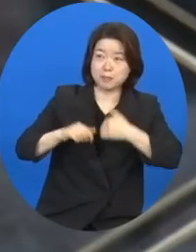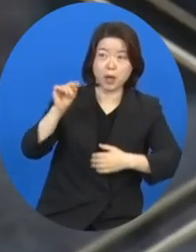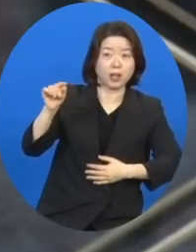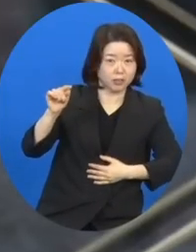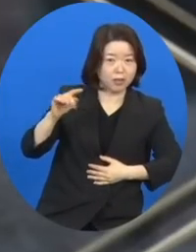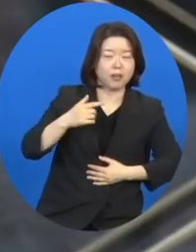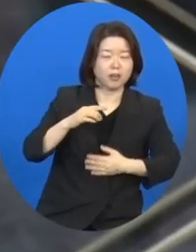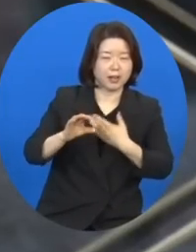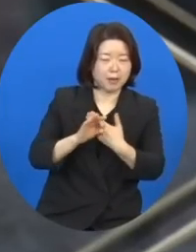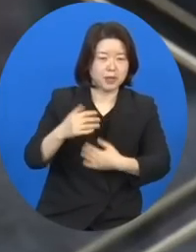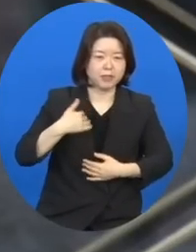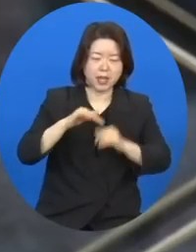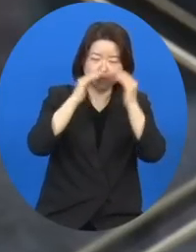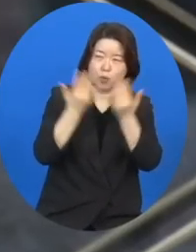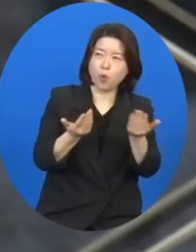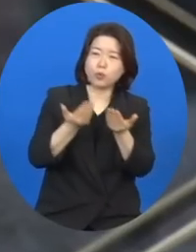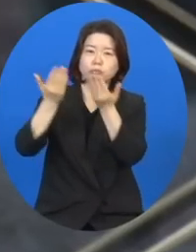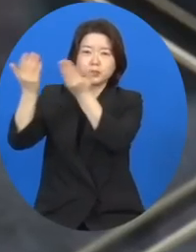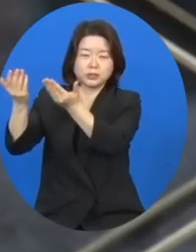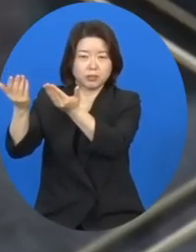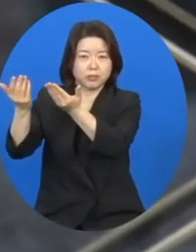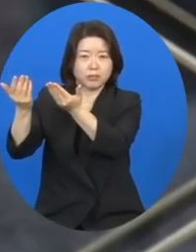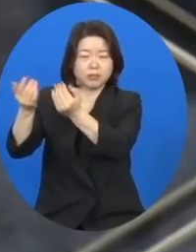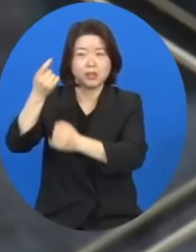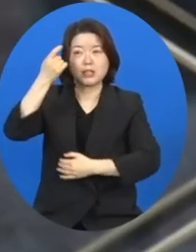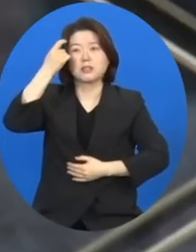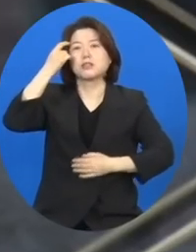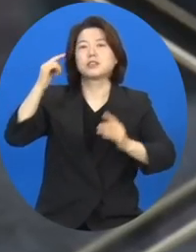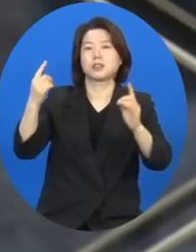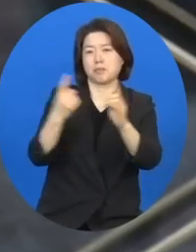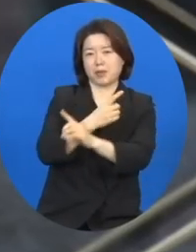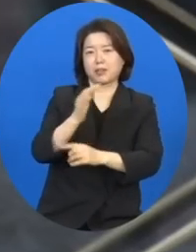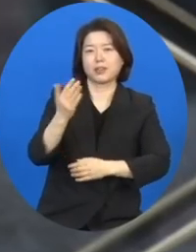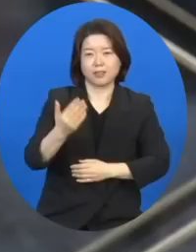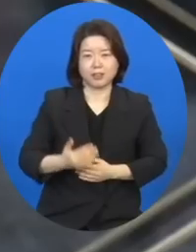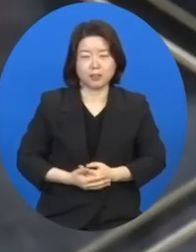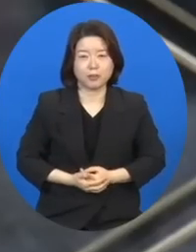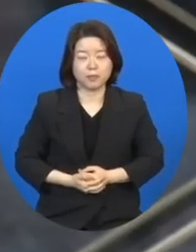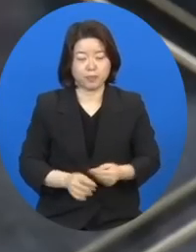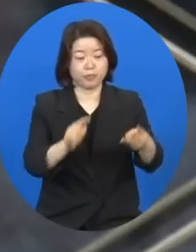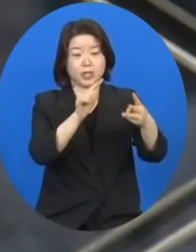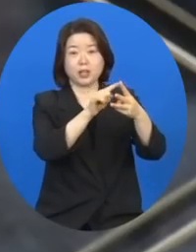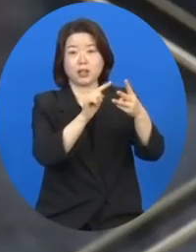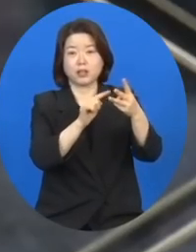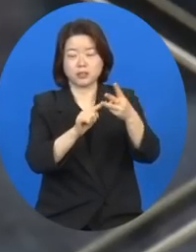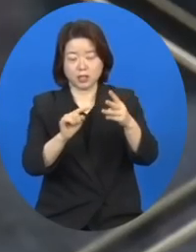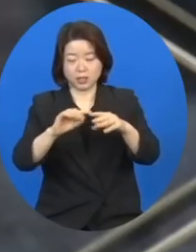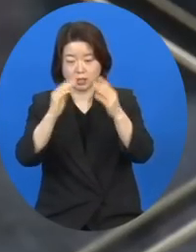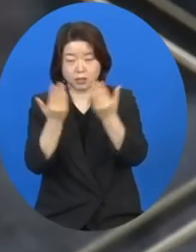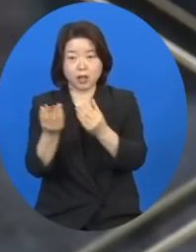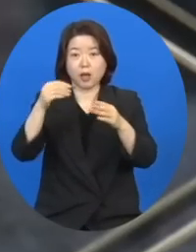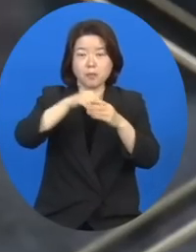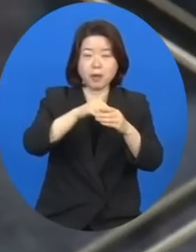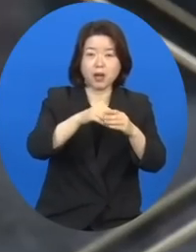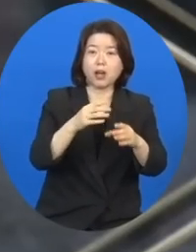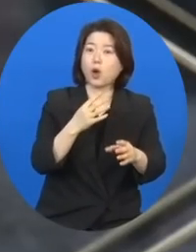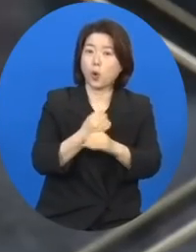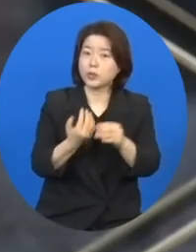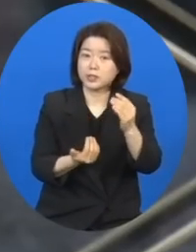내 모든 것을 다 드릴 거야. 의지마저도 바뀌는 거예요. 이 세 가지가 다 나와요. 언제 이렇게